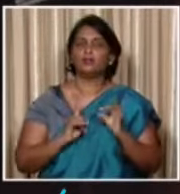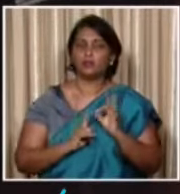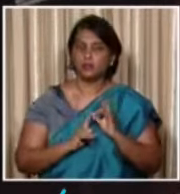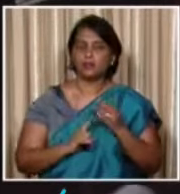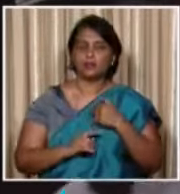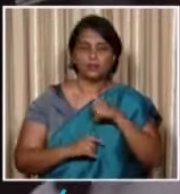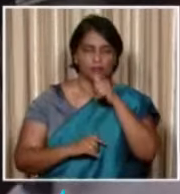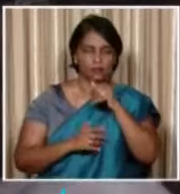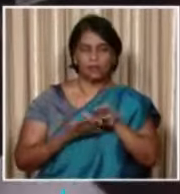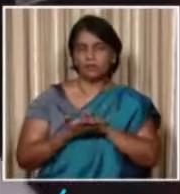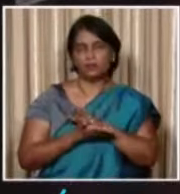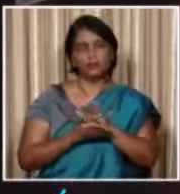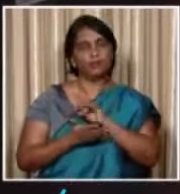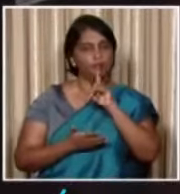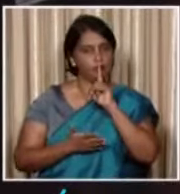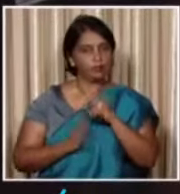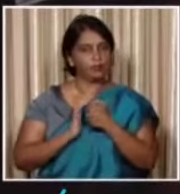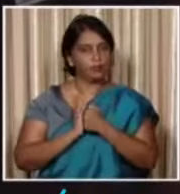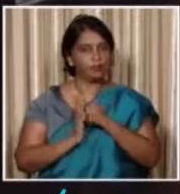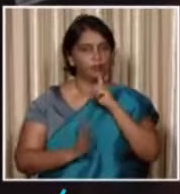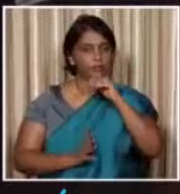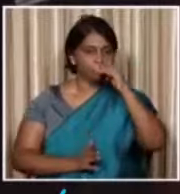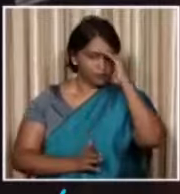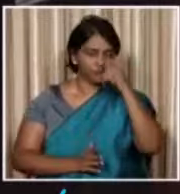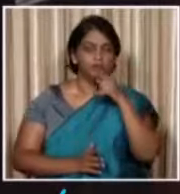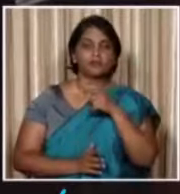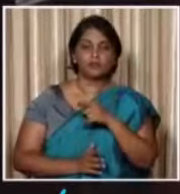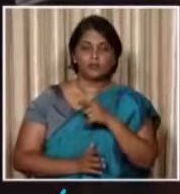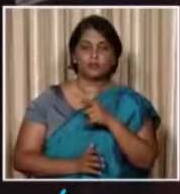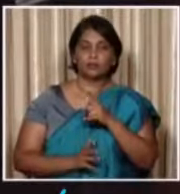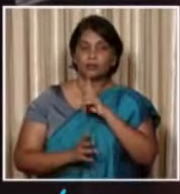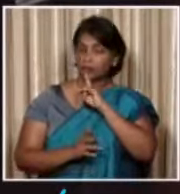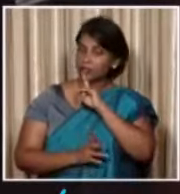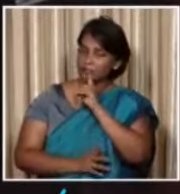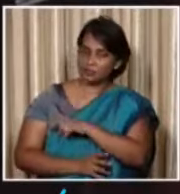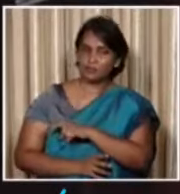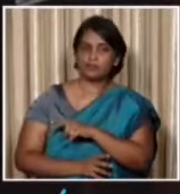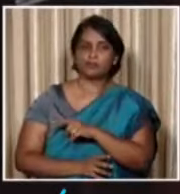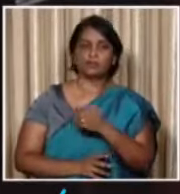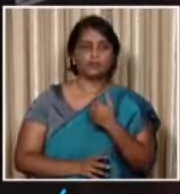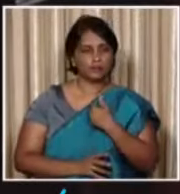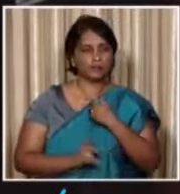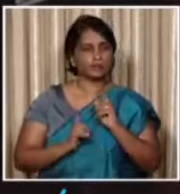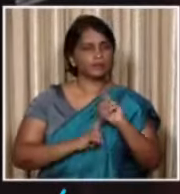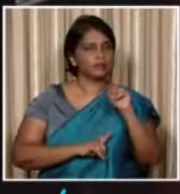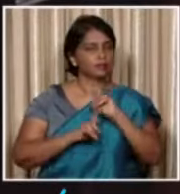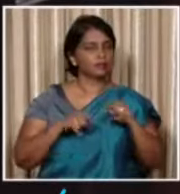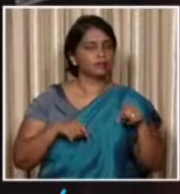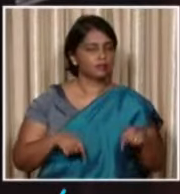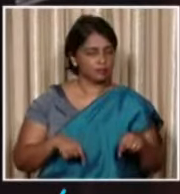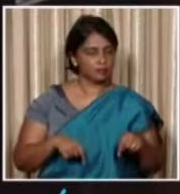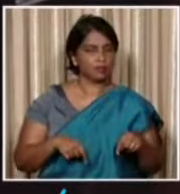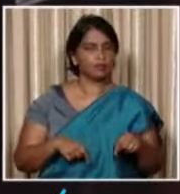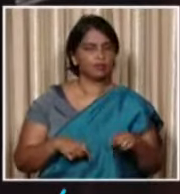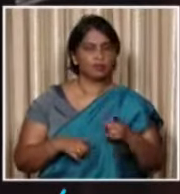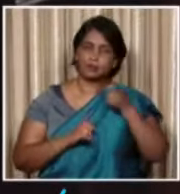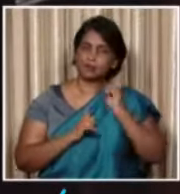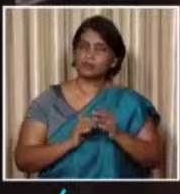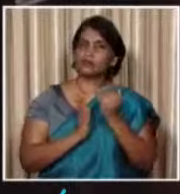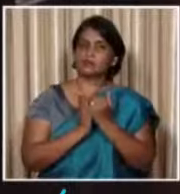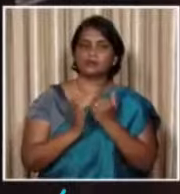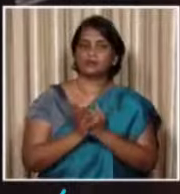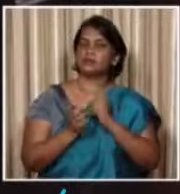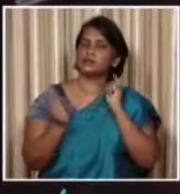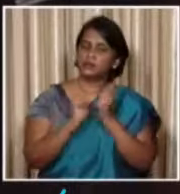මම බොහොම පැහැදිලිව කියනවා ගරු කථානායකතුමාට ඔබතුමා වාර්තා කරන්න. අපේ පාර්ලිමේන්තුවේ ස්ථාවර නියෝගවල